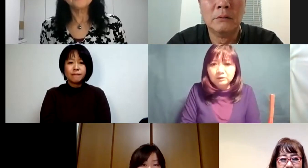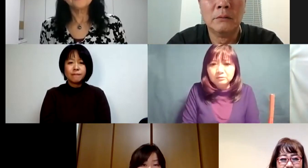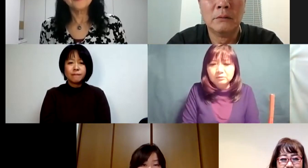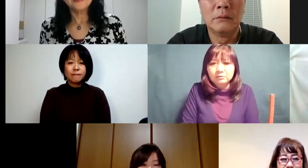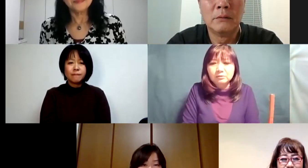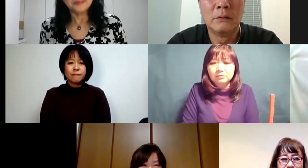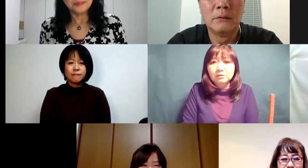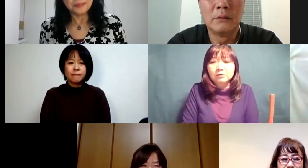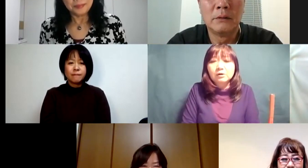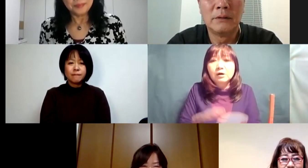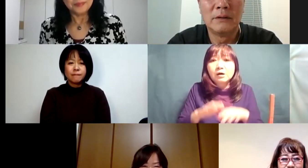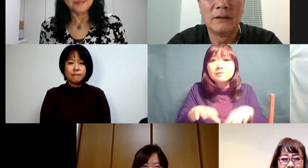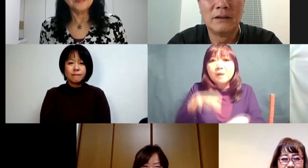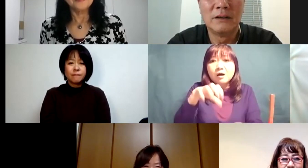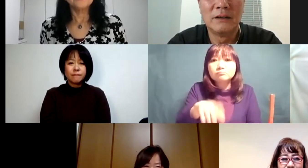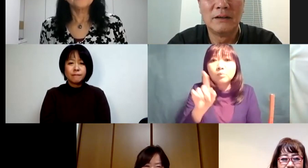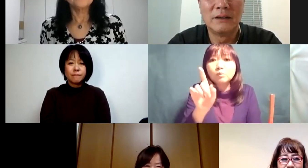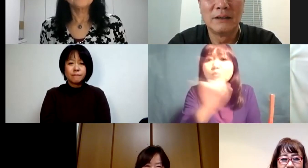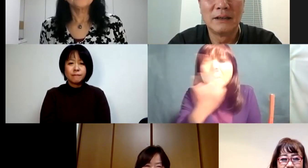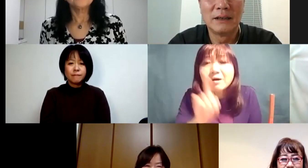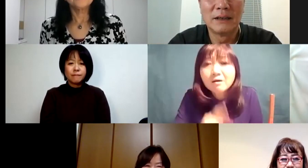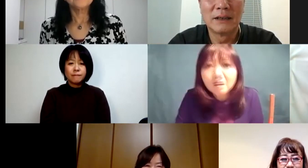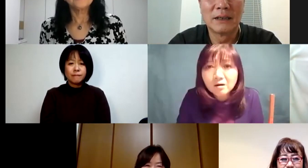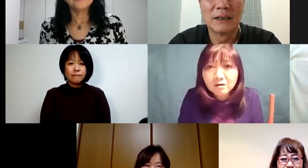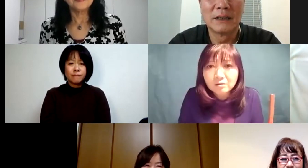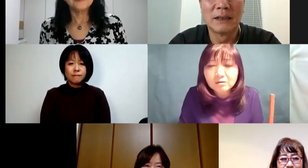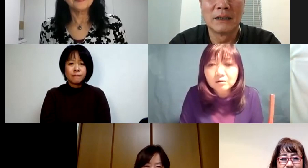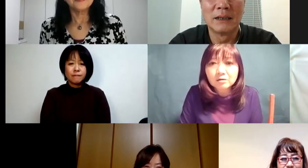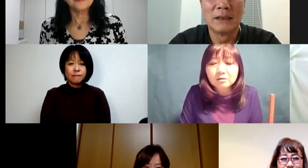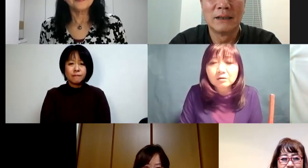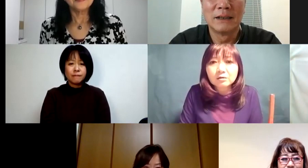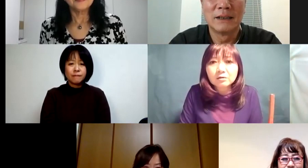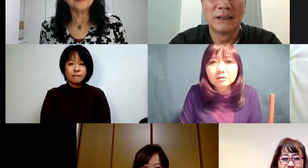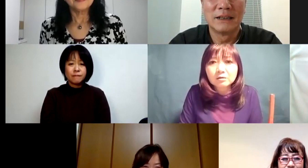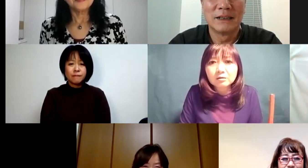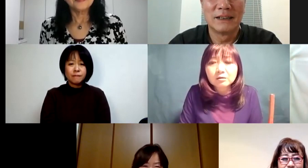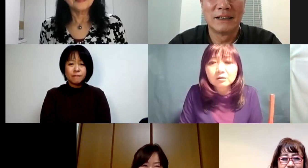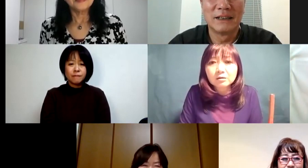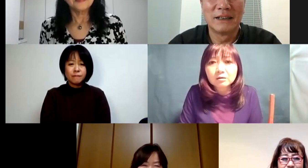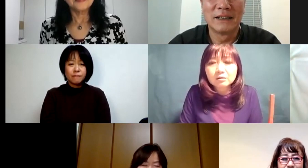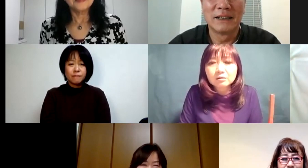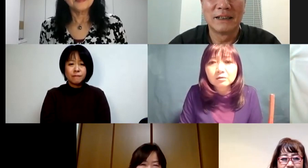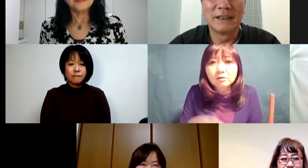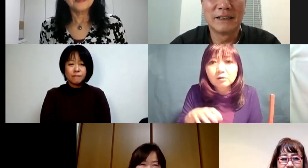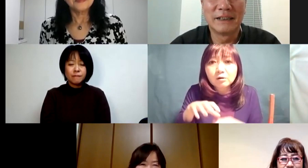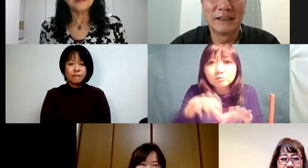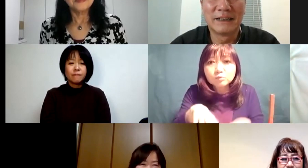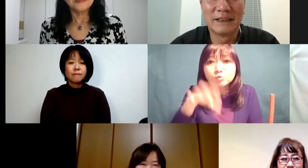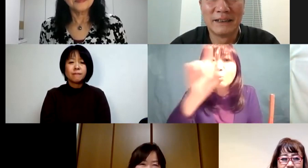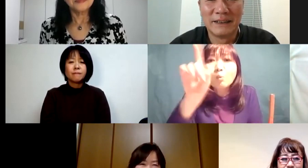帰ってこいと言ってるの。今どこ？